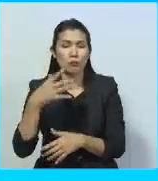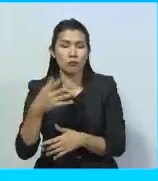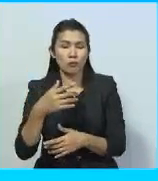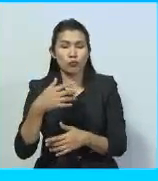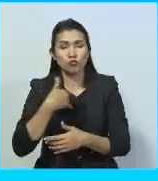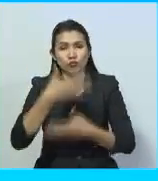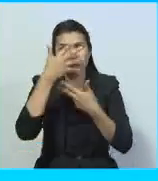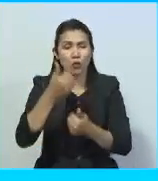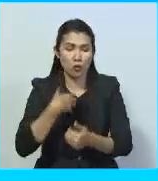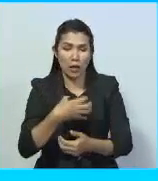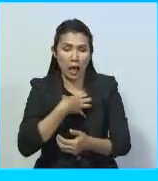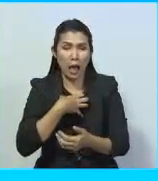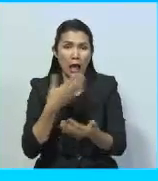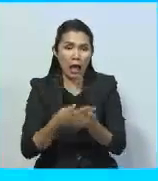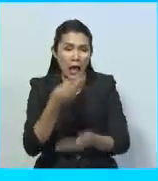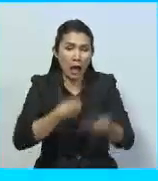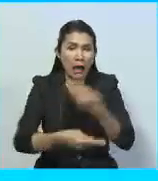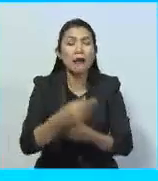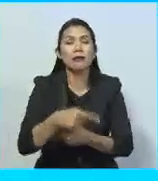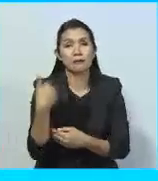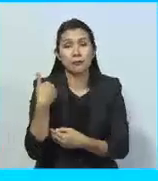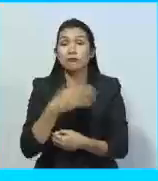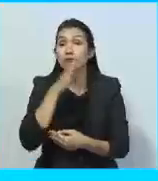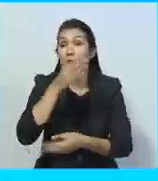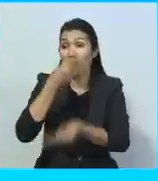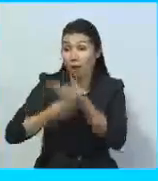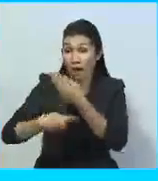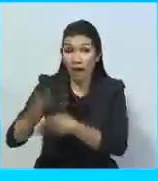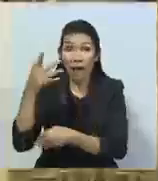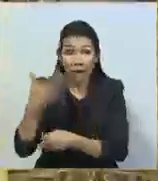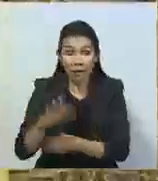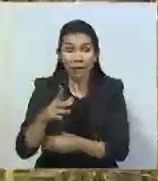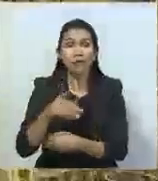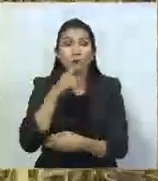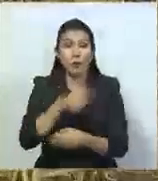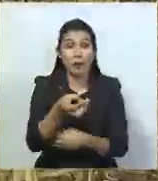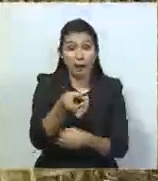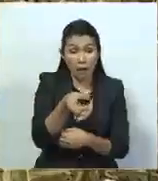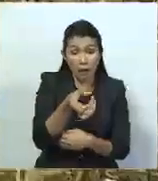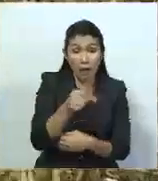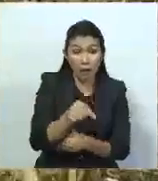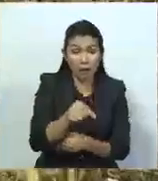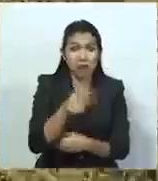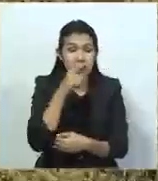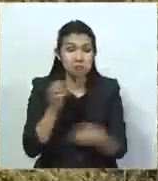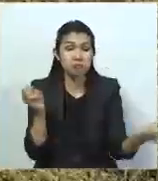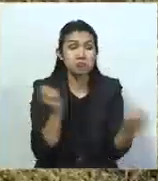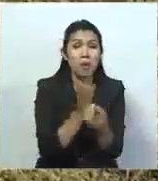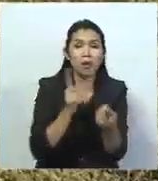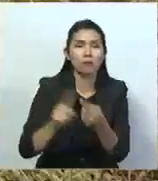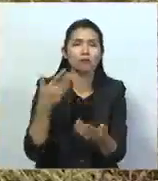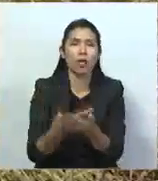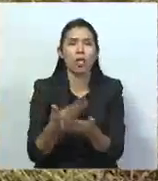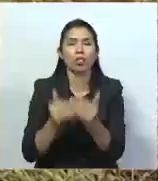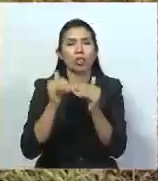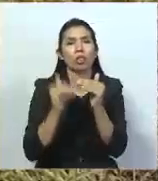สูงขึ้นมีปริมาณข้าวมากยิ่งขึ้นนะคะหากนำไปขายถ้าเกิดข้าวมีผลผลิตหรือว่าได้รับผลกระทบเนี่ยราคาจะ